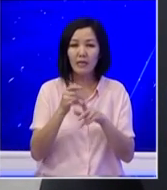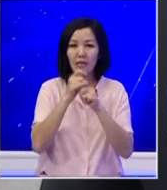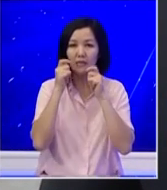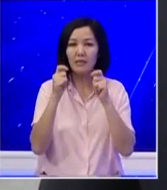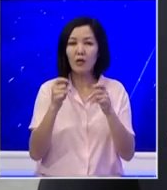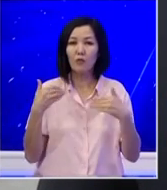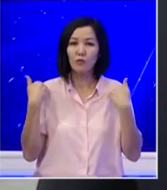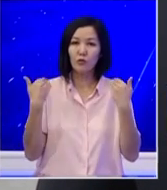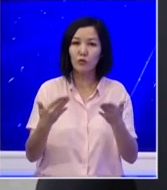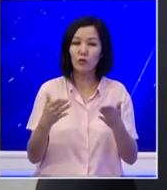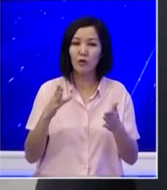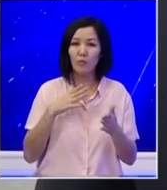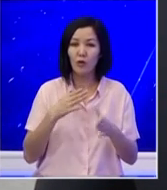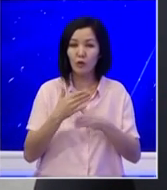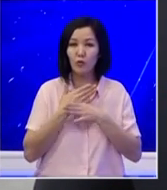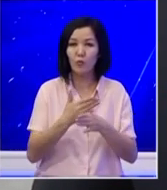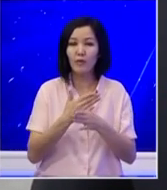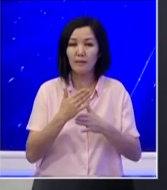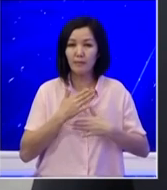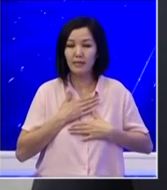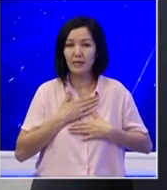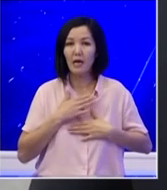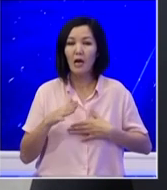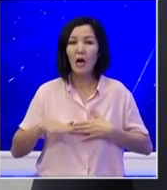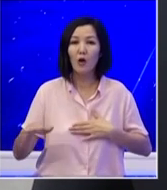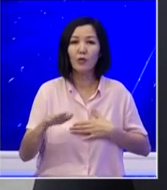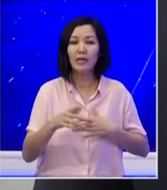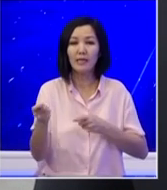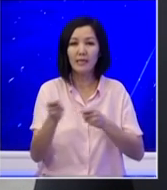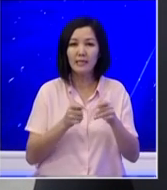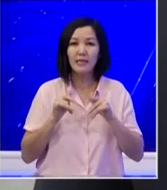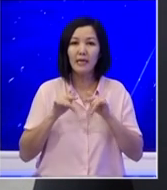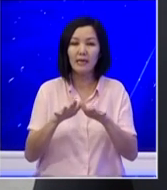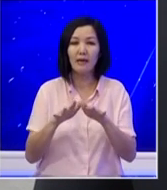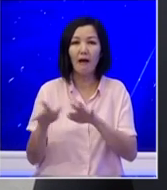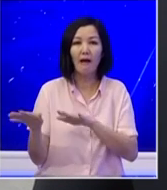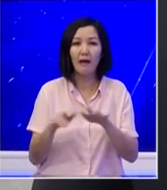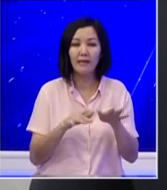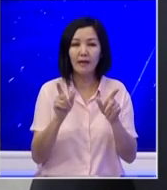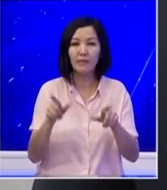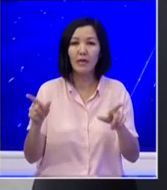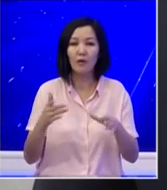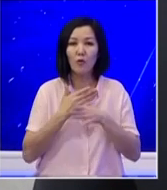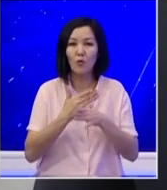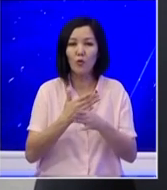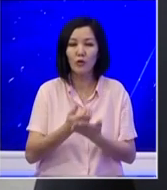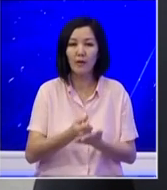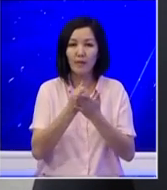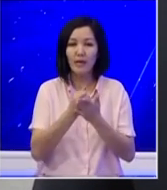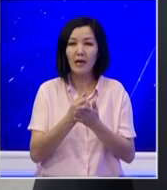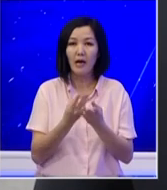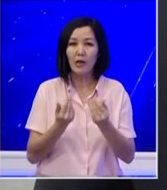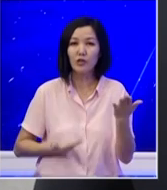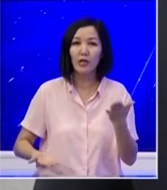ұсынысын жасаған болатын. Сол көмектің барлығын біздің ауданның іскер азаматтары қолдап жүр. Бүгінгі таңға дейін